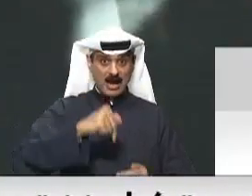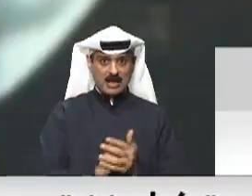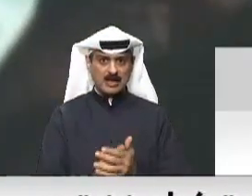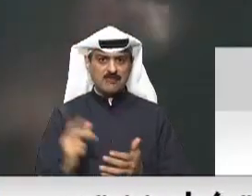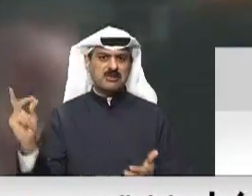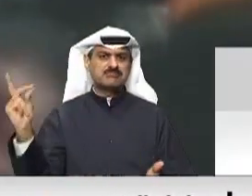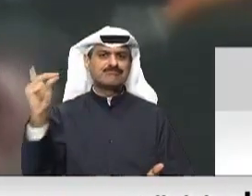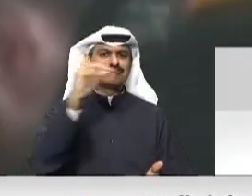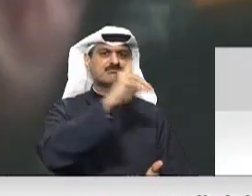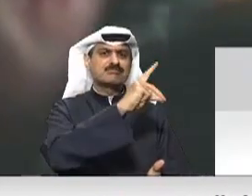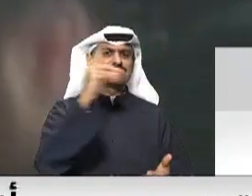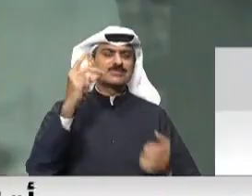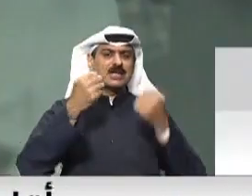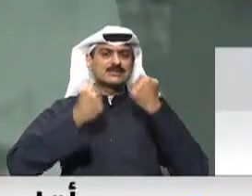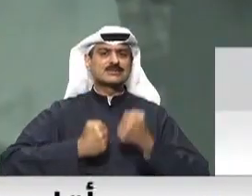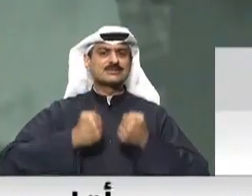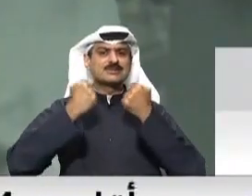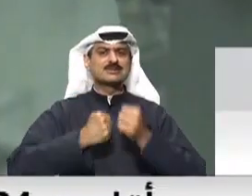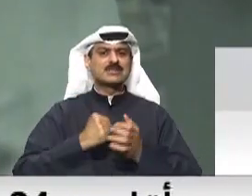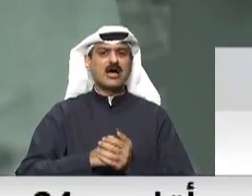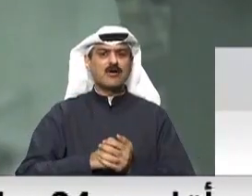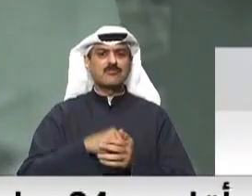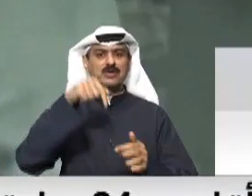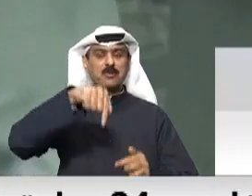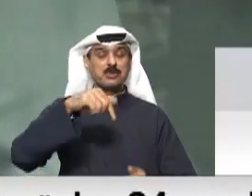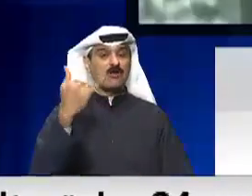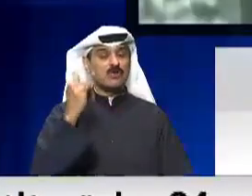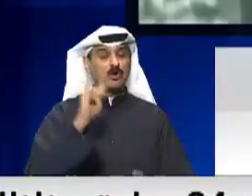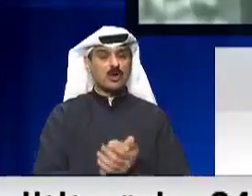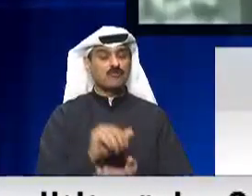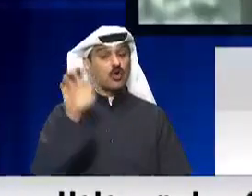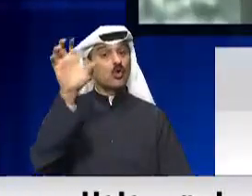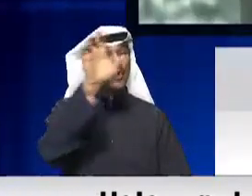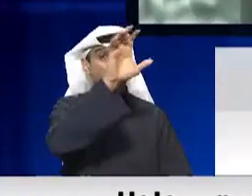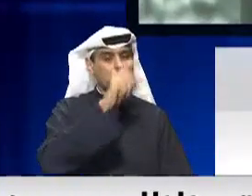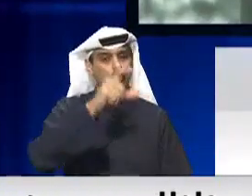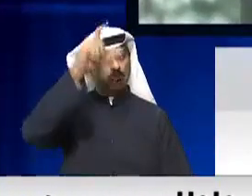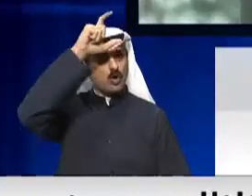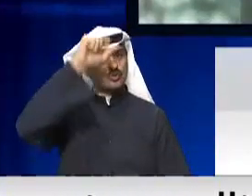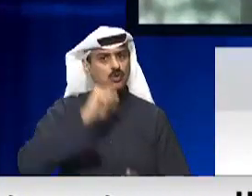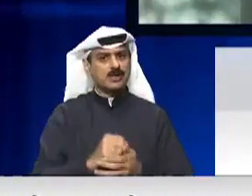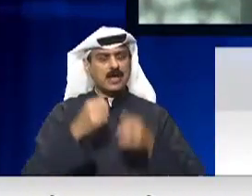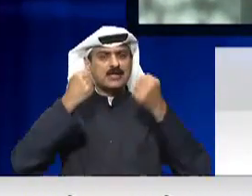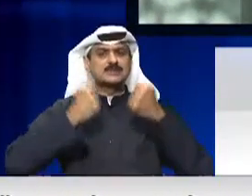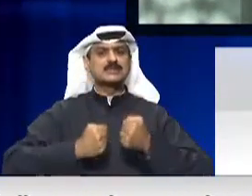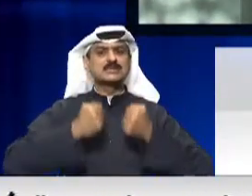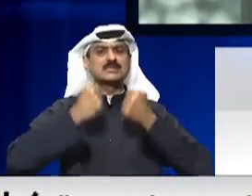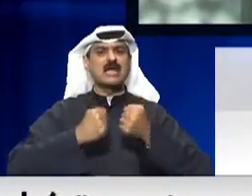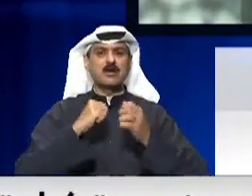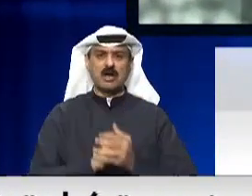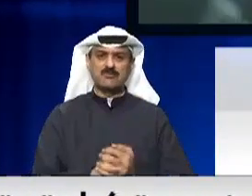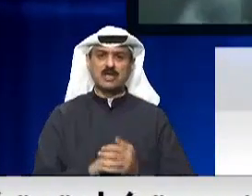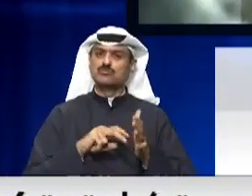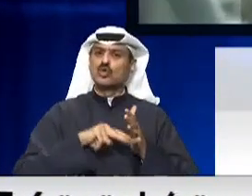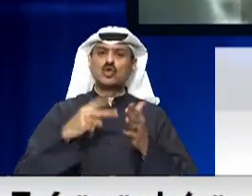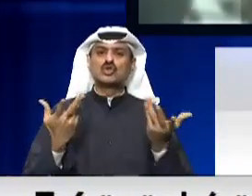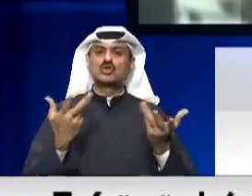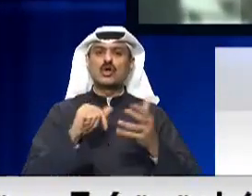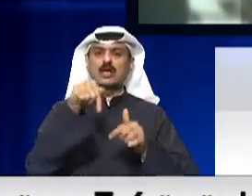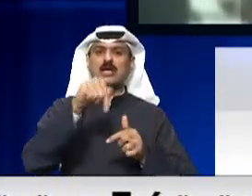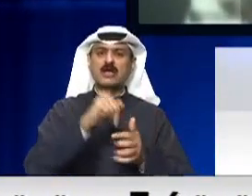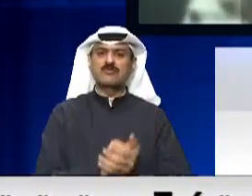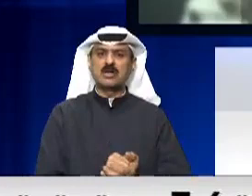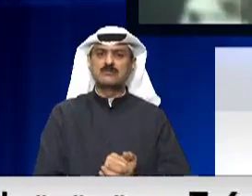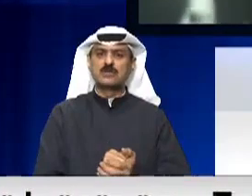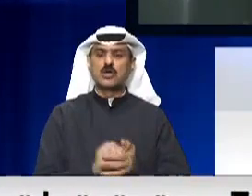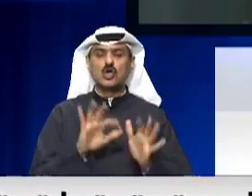تحيط بمنطقة الشرق الأوسط وأوروبا وتركيا ظروف صعبة للغاية. هل لك أن تطلعنا على